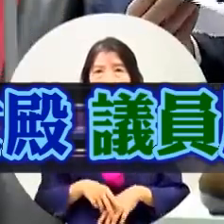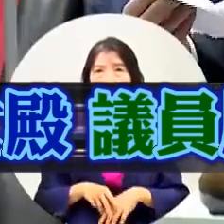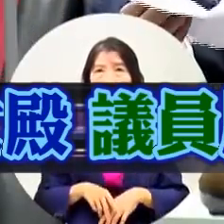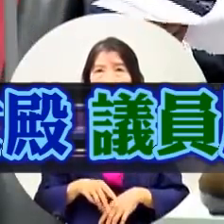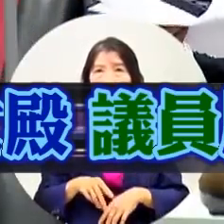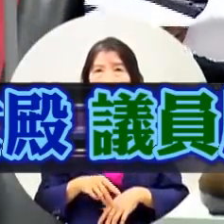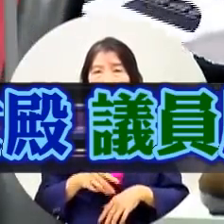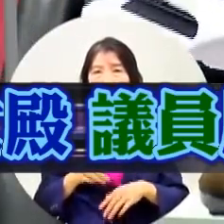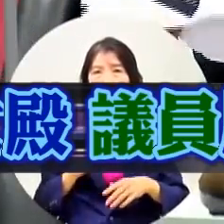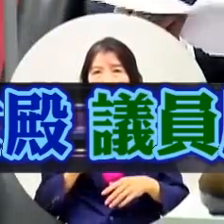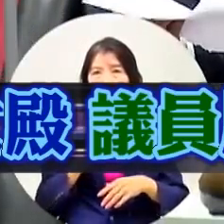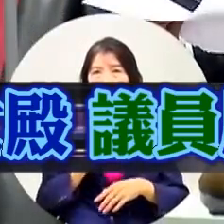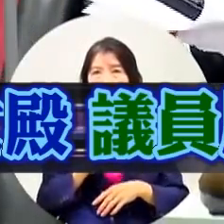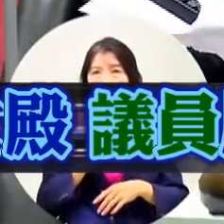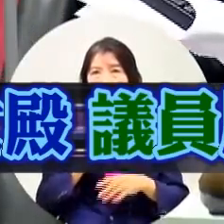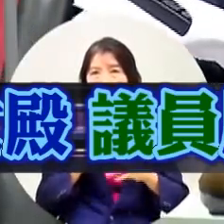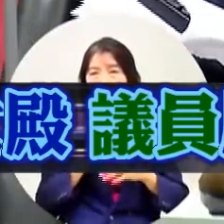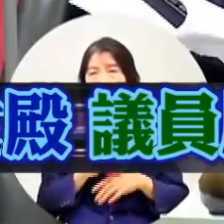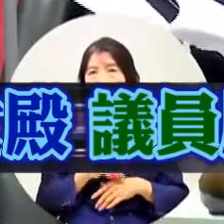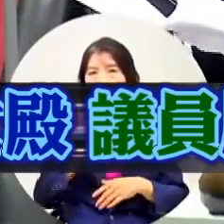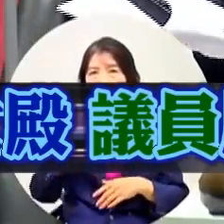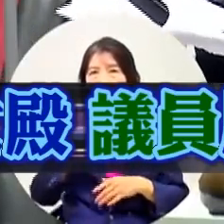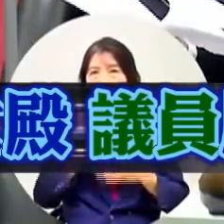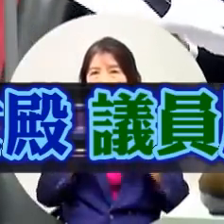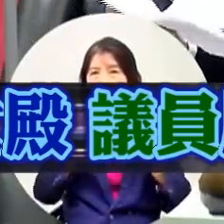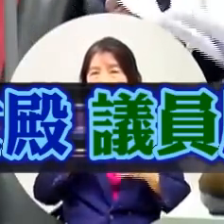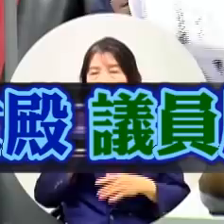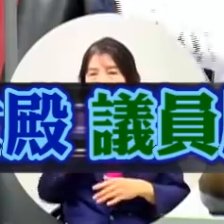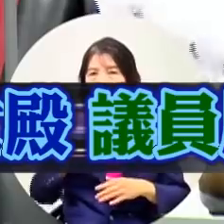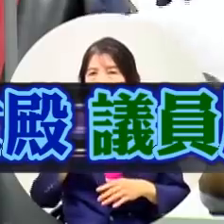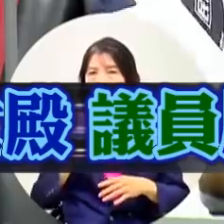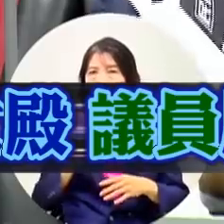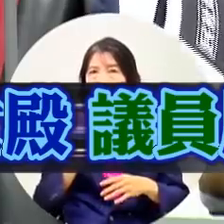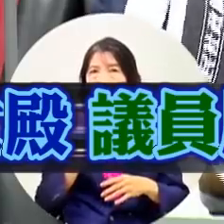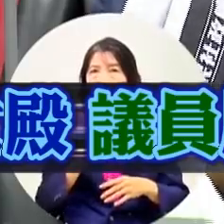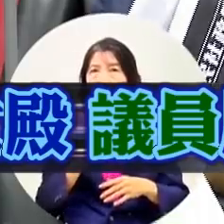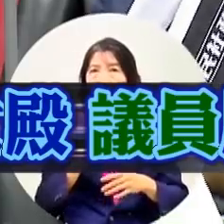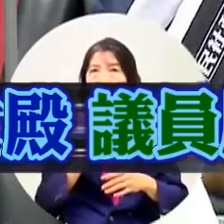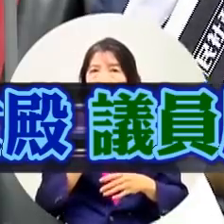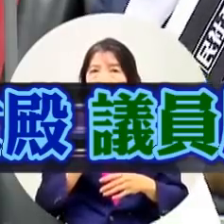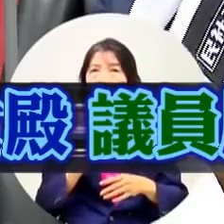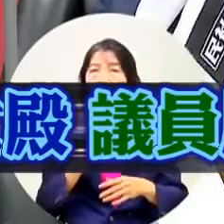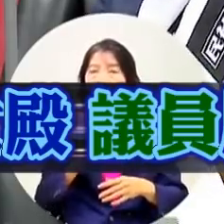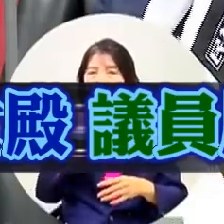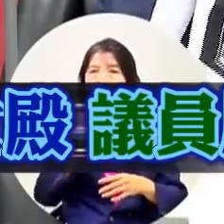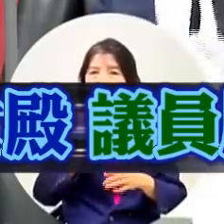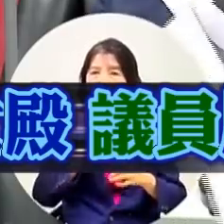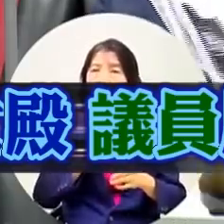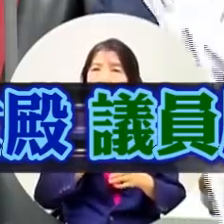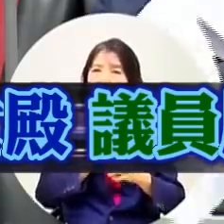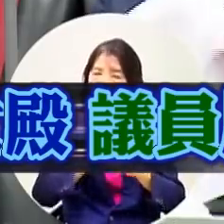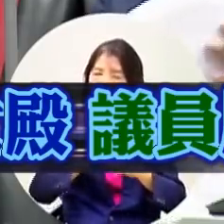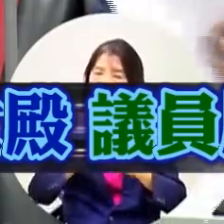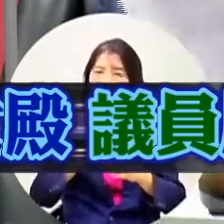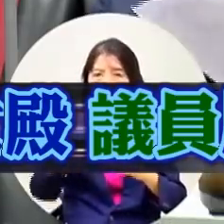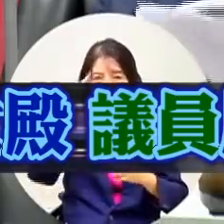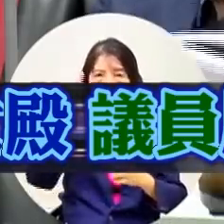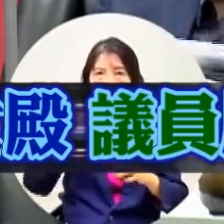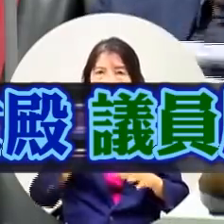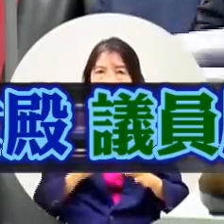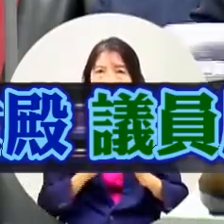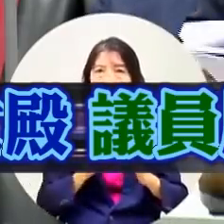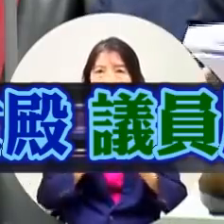有点快受不了你的那种态度，这样充足饱满的意思。好，再来，民社正